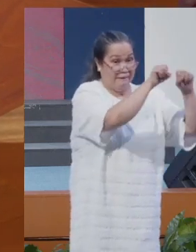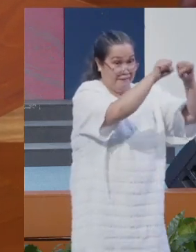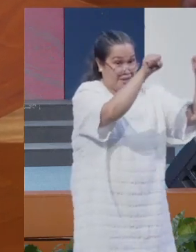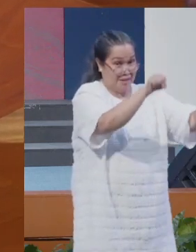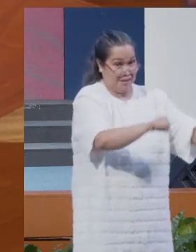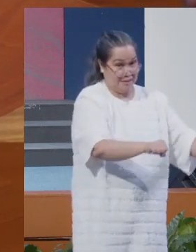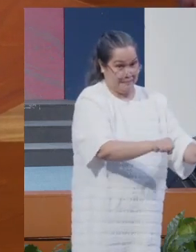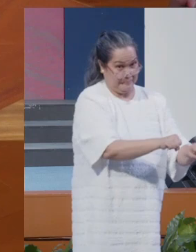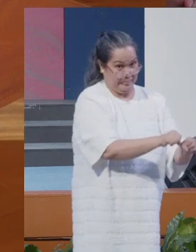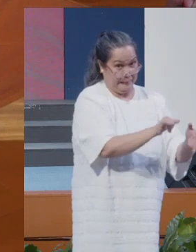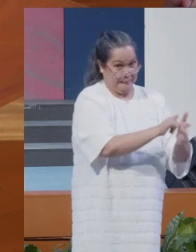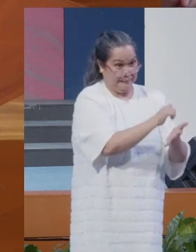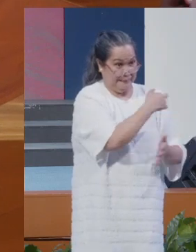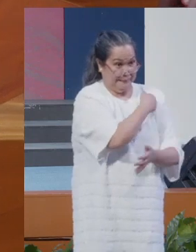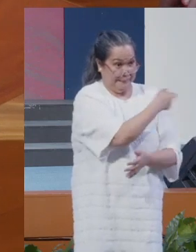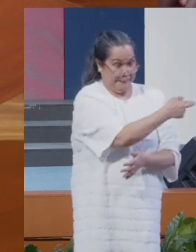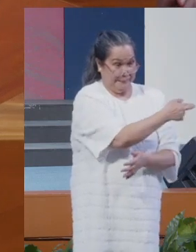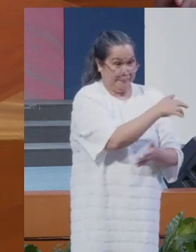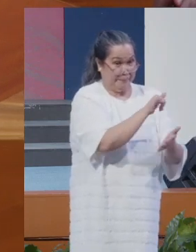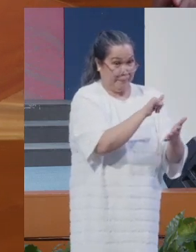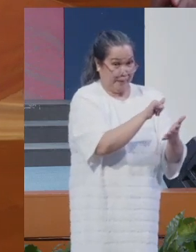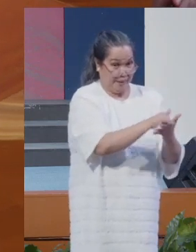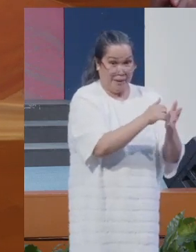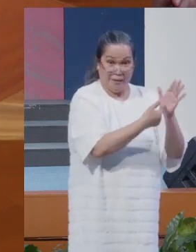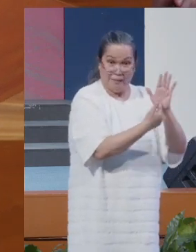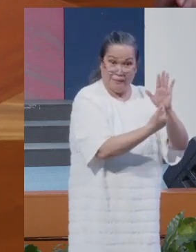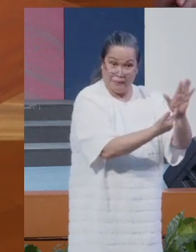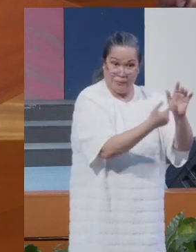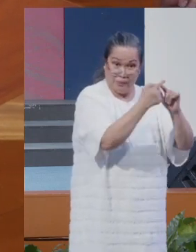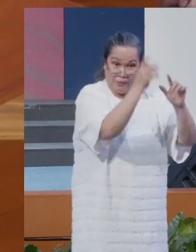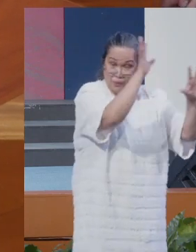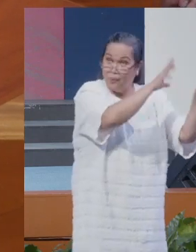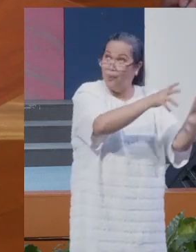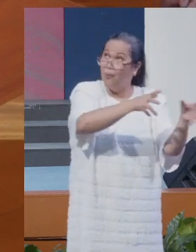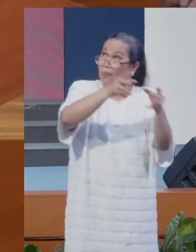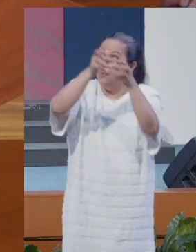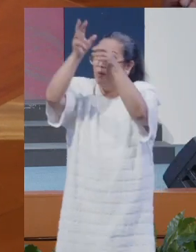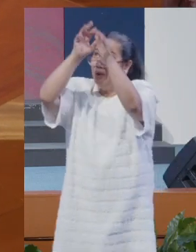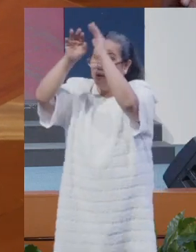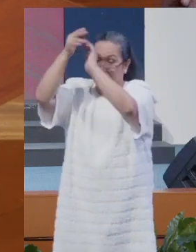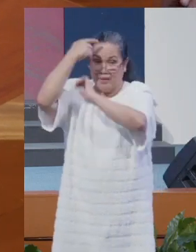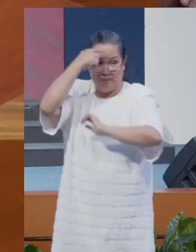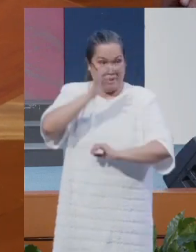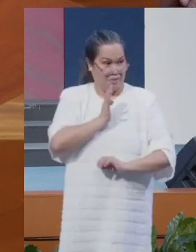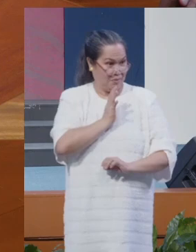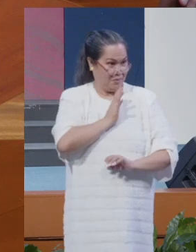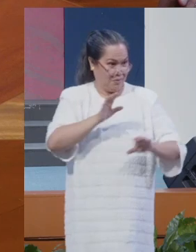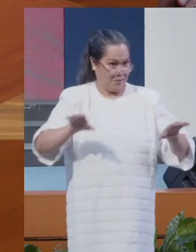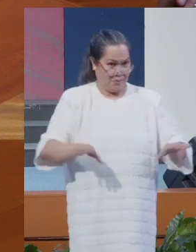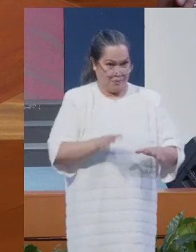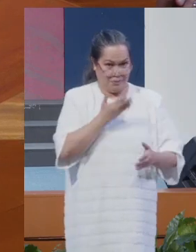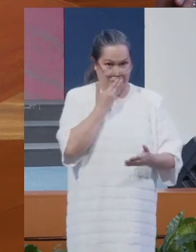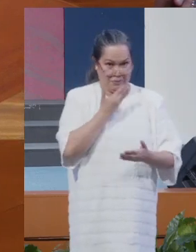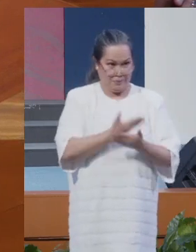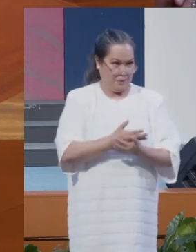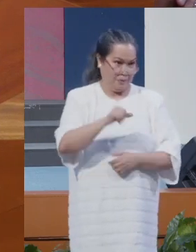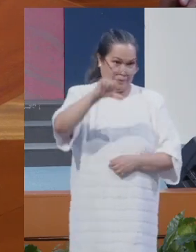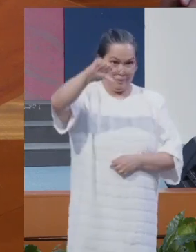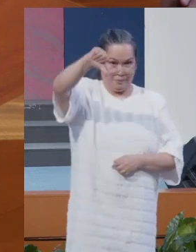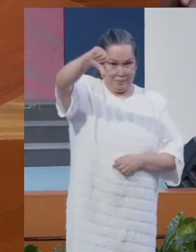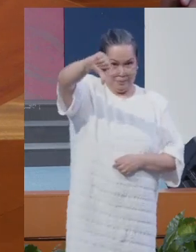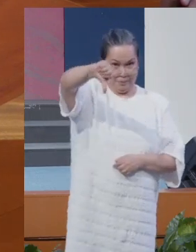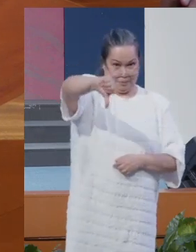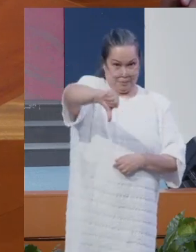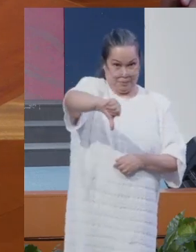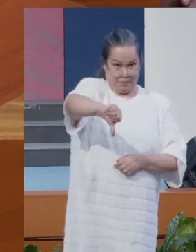sistema ng relihiyon na maghahatid sa kanila sa langit dahil sa kanilang mabubuting gawa. Pero anong nakikita